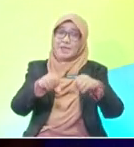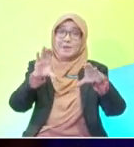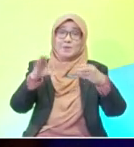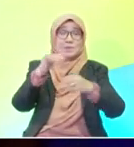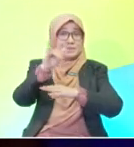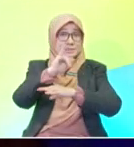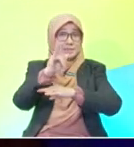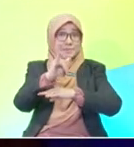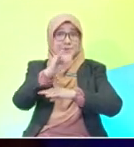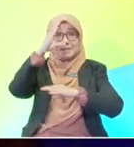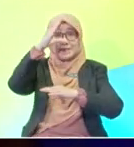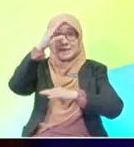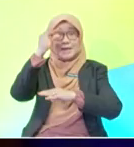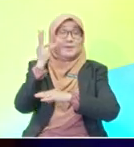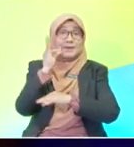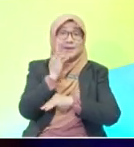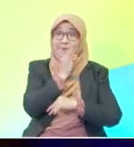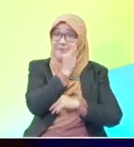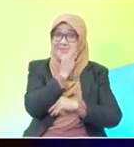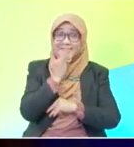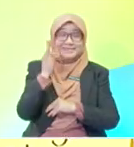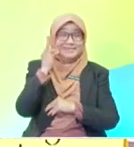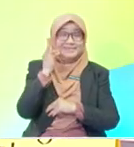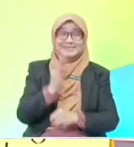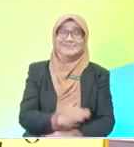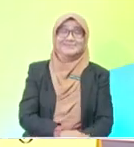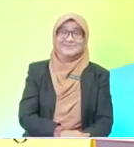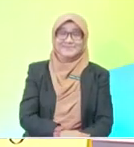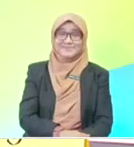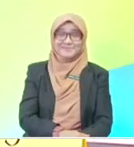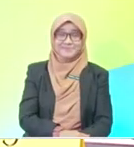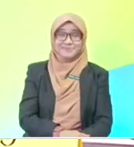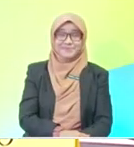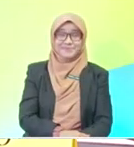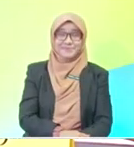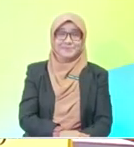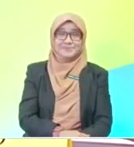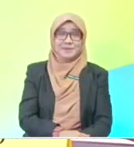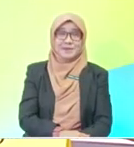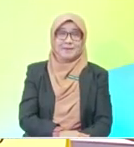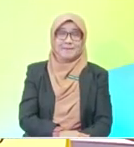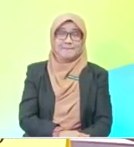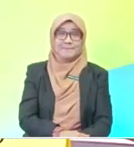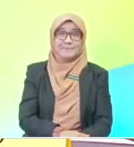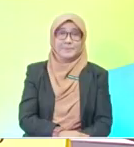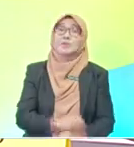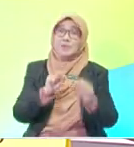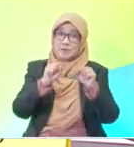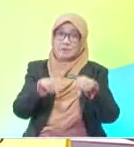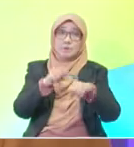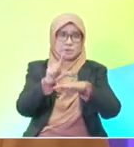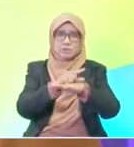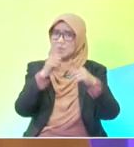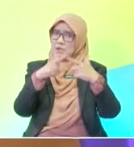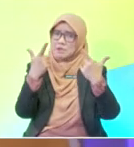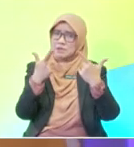Okey? Faham, Cikgu? Cikgu, kalau kita guna selain daripada kertas aluminium, Cikgu boleh, Cikgu? Okey, contohnya kalau